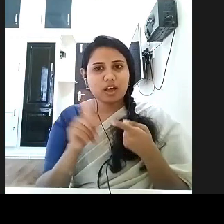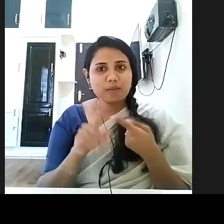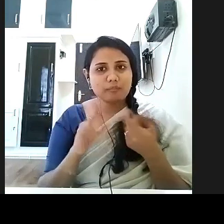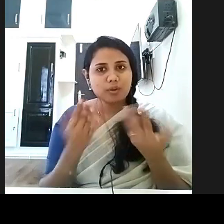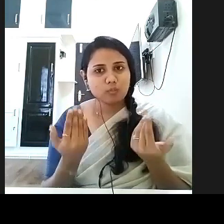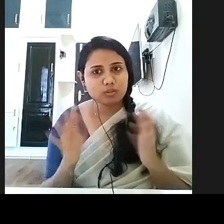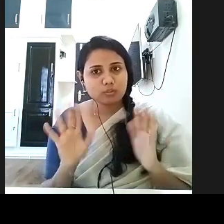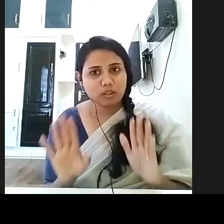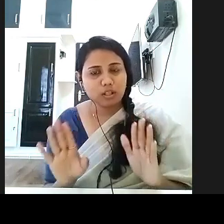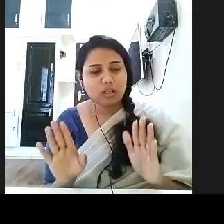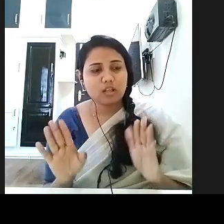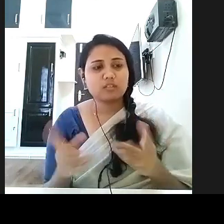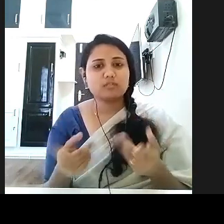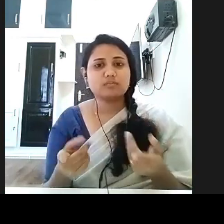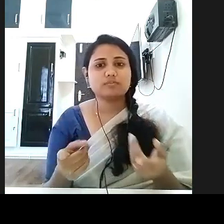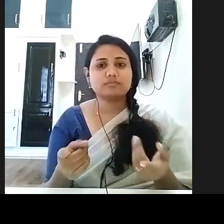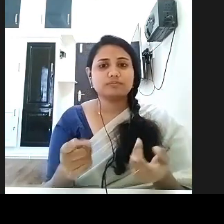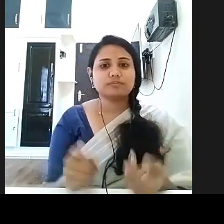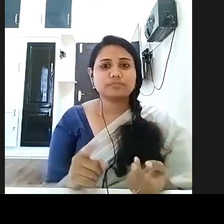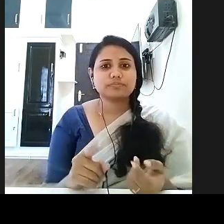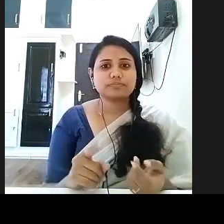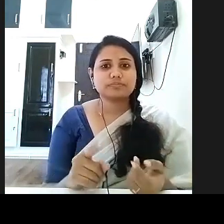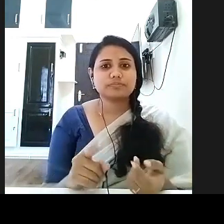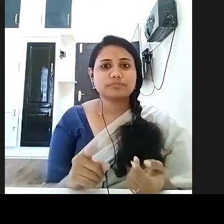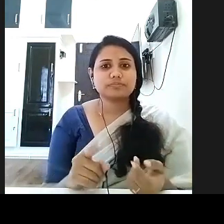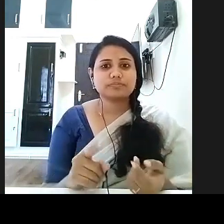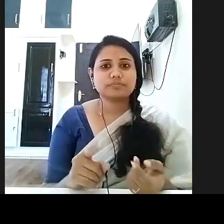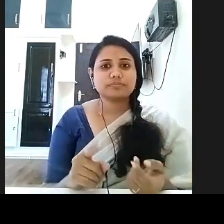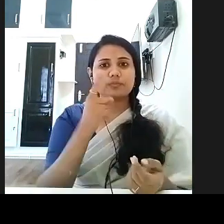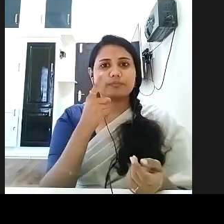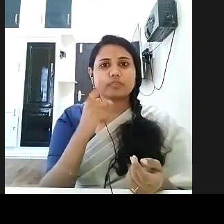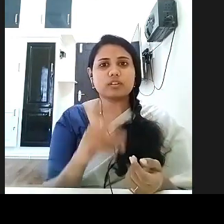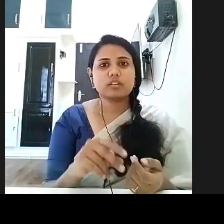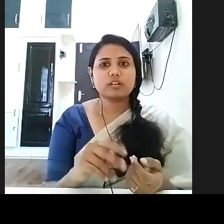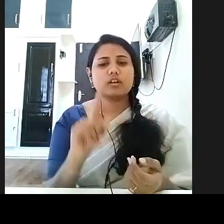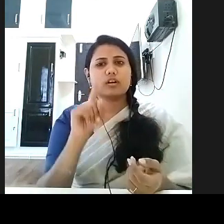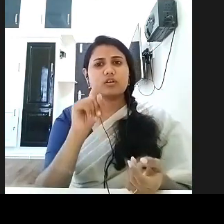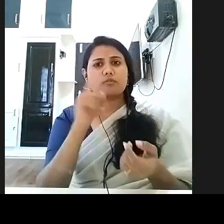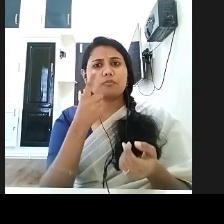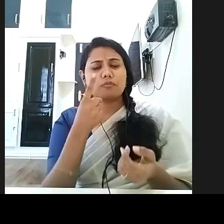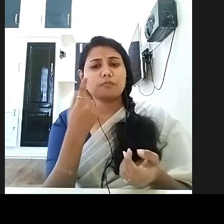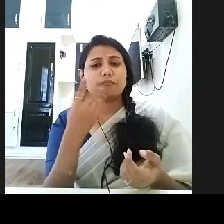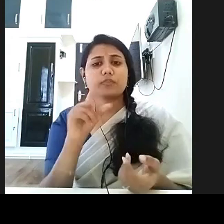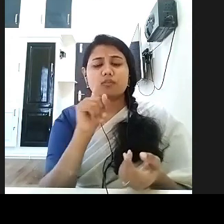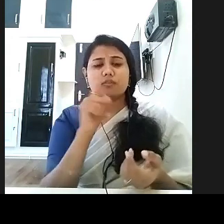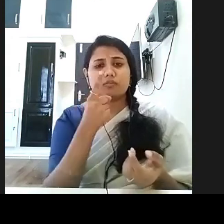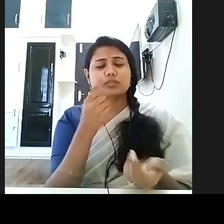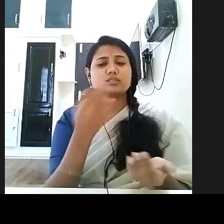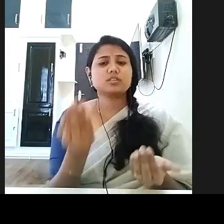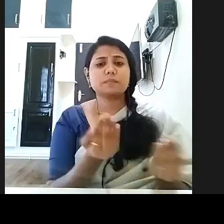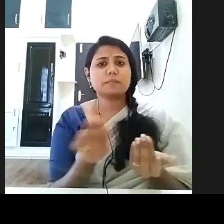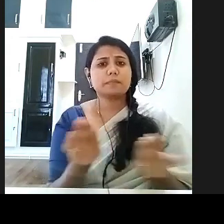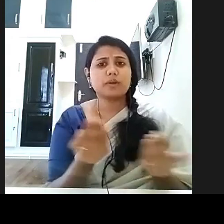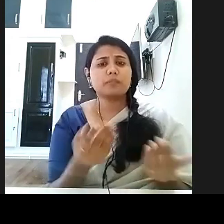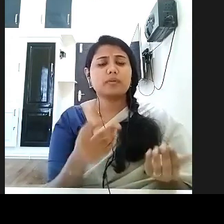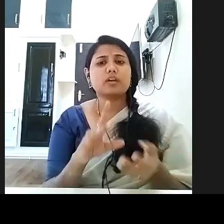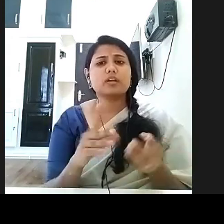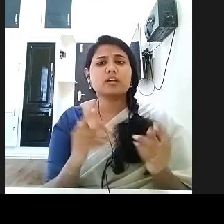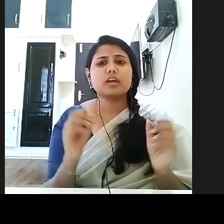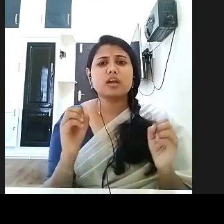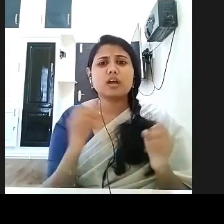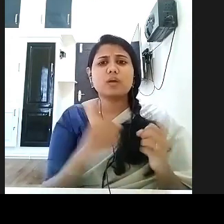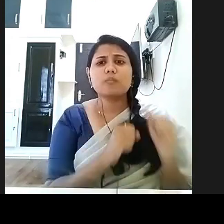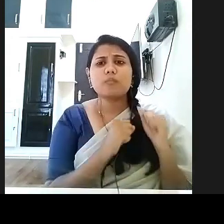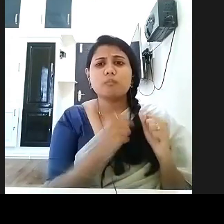ഡൗട്ട്. അതൊന്ന് മൂത്ത കുട്ടിക്ക് എത്രാമത്തെ വയസ്സിലായിരുന്നു ബുദ്ധിമുട്ടുകൾ തുടങ്ങിയിട്ടുണ്ടായിരുന്നത്? അതെനിക്ക് അവനിങ്ങനെ പിടിച്ചു